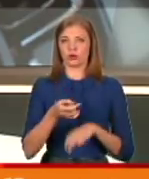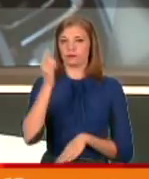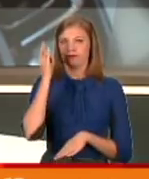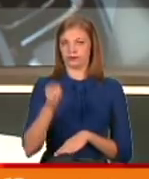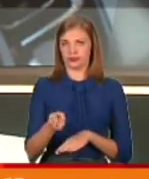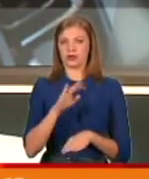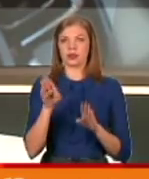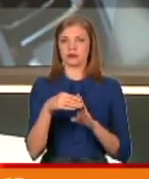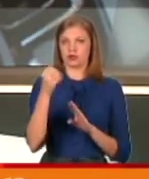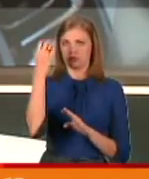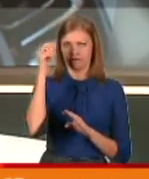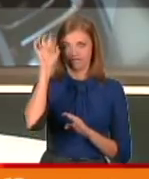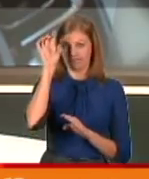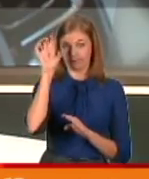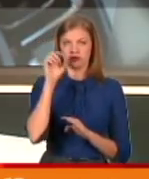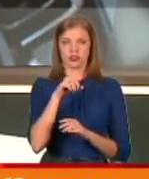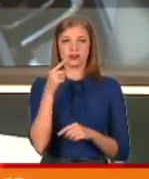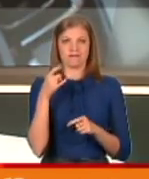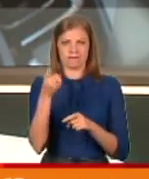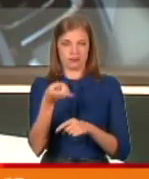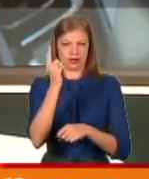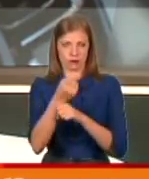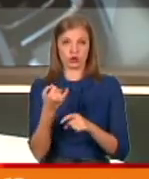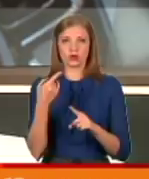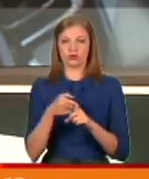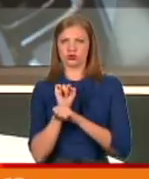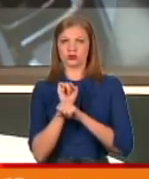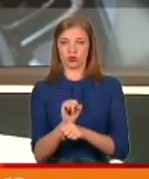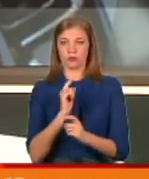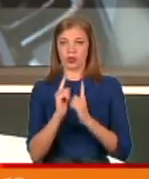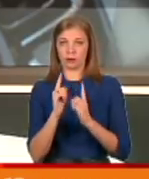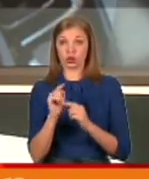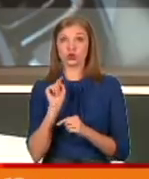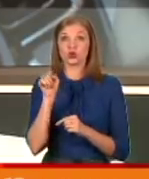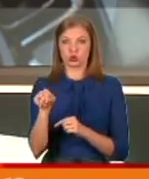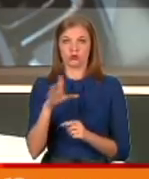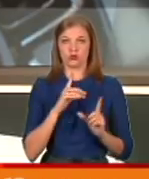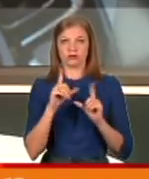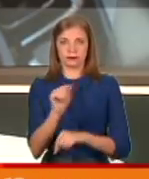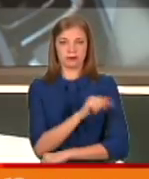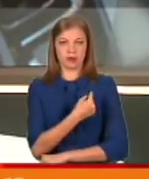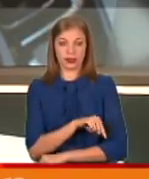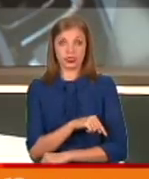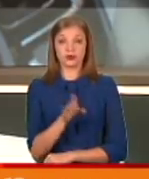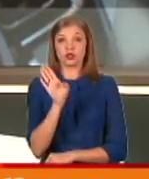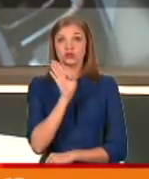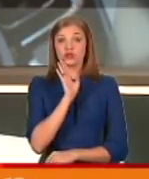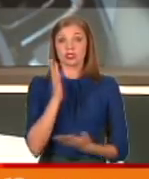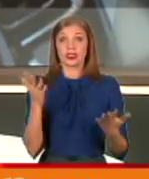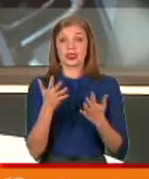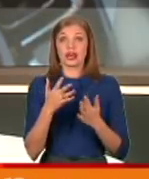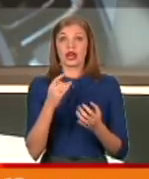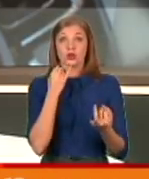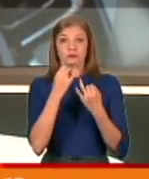автомобіль просто під знаком паркування заборонене, та ще й заблокувала проїзд. Туди саме прямували медики. Жінка, що